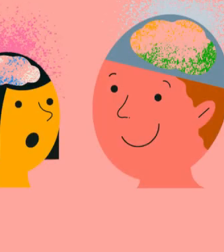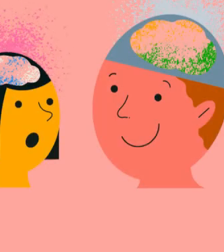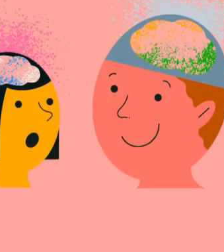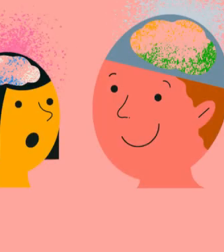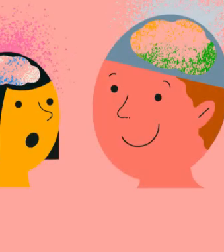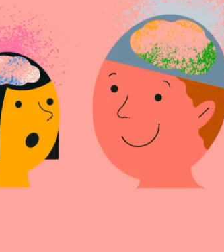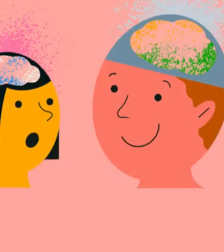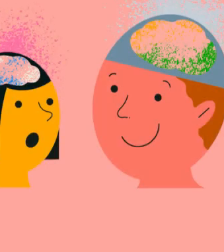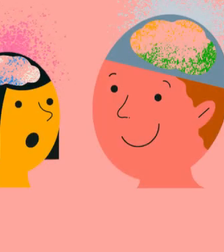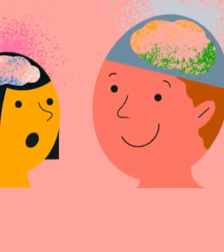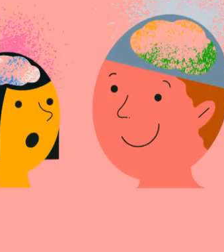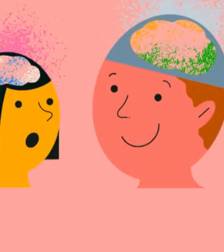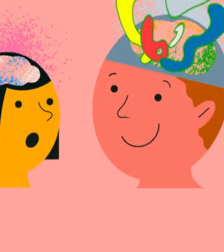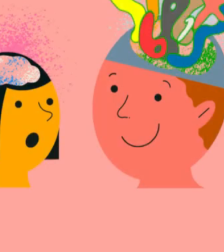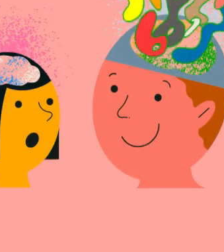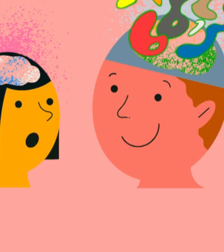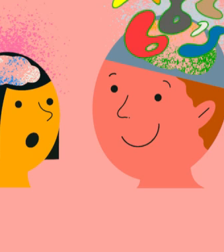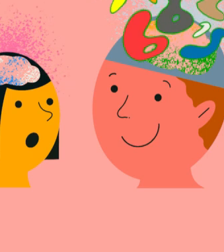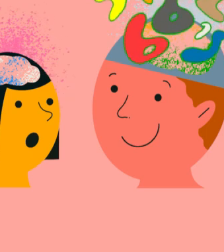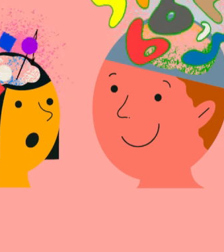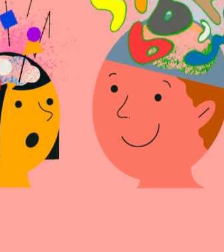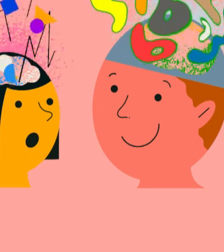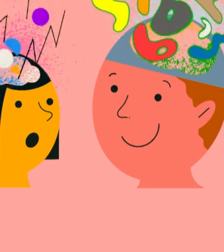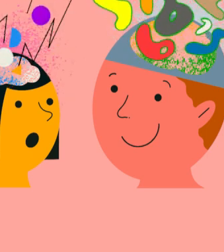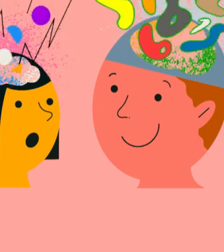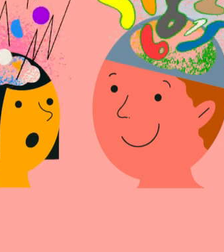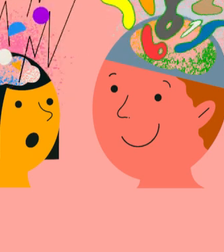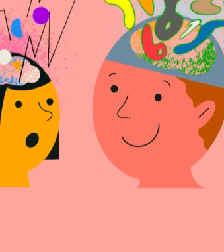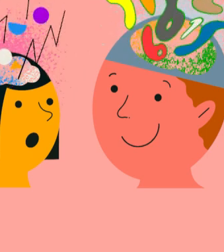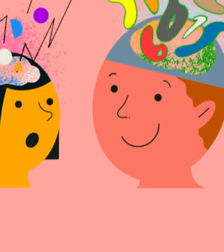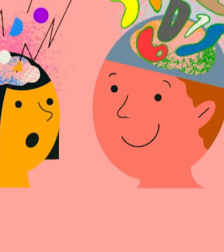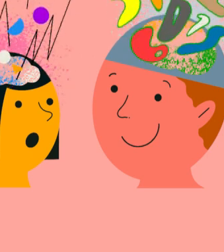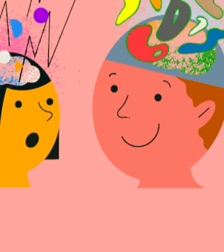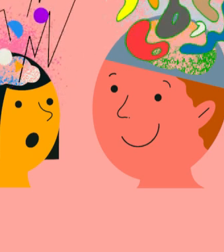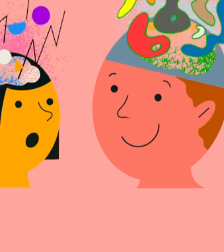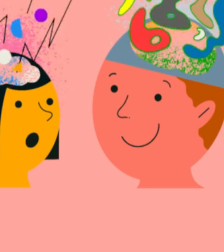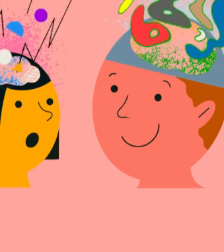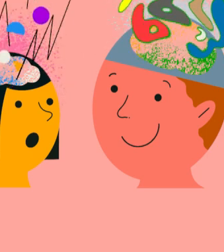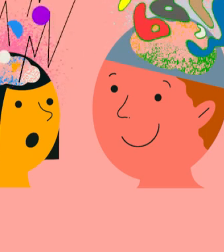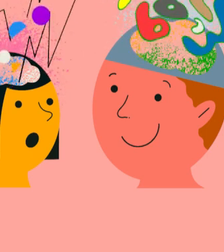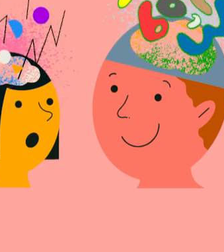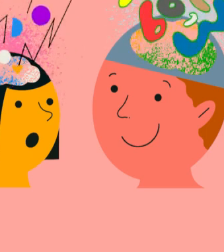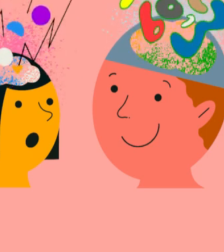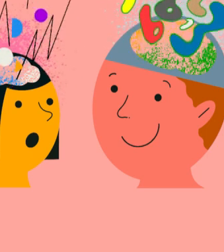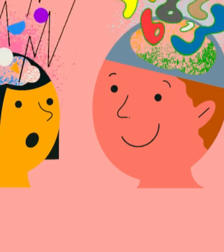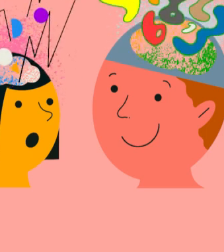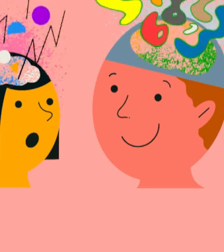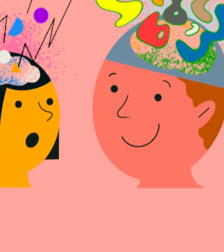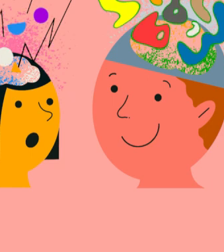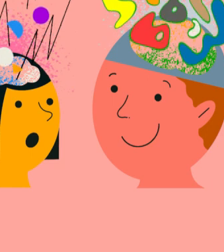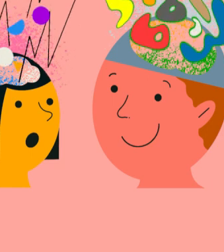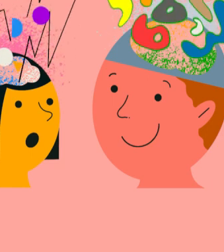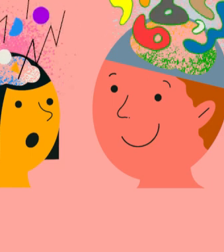シアターフォーオールラーニングへようこそこれからある作品を感じたり解釈したりするため